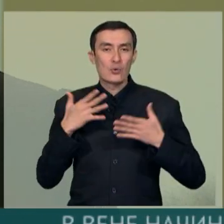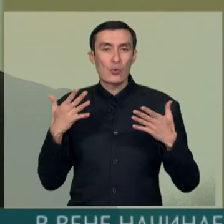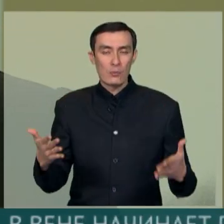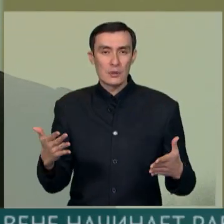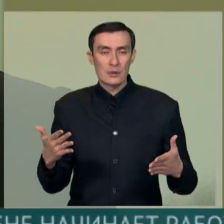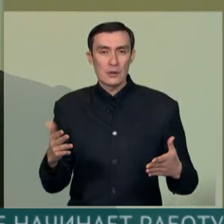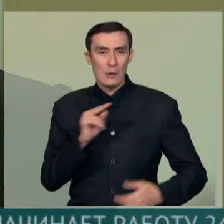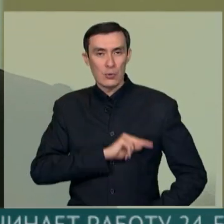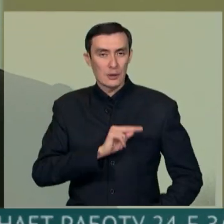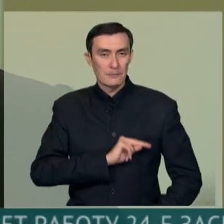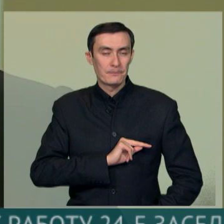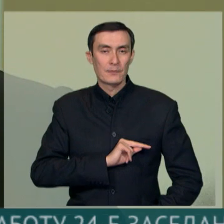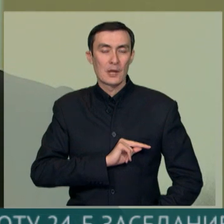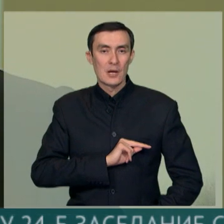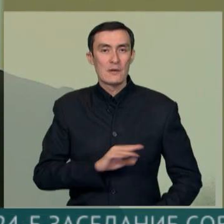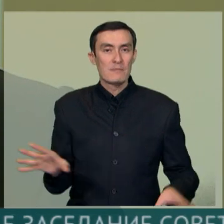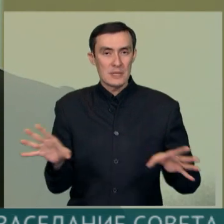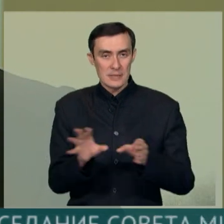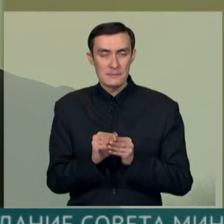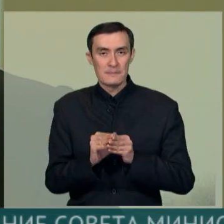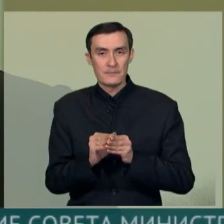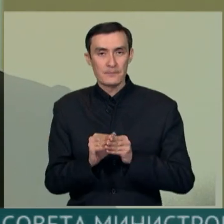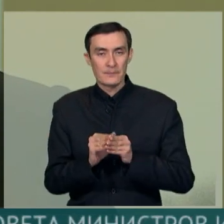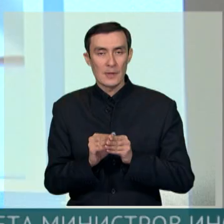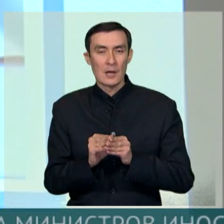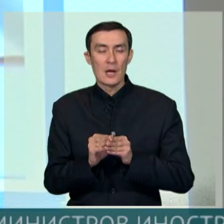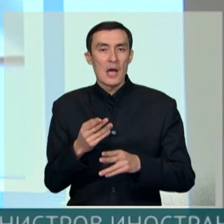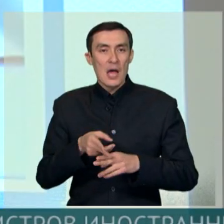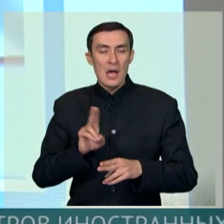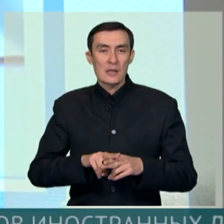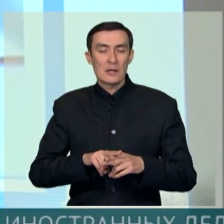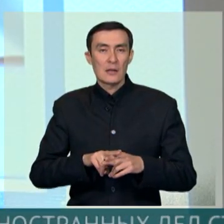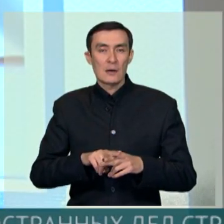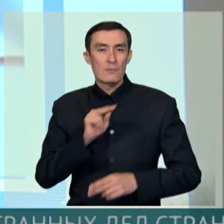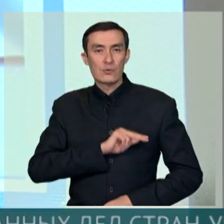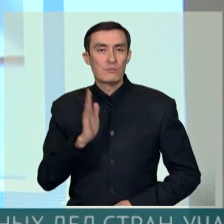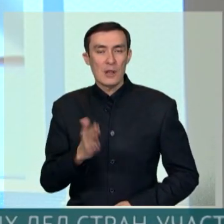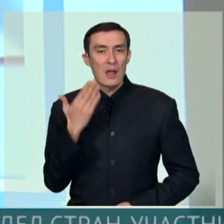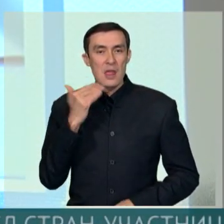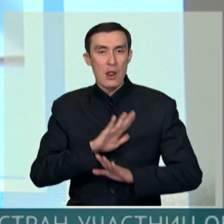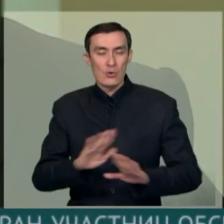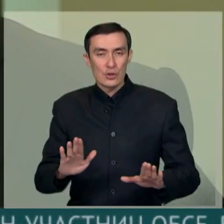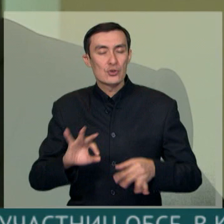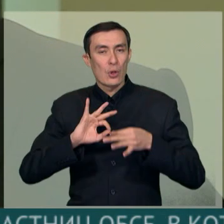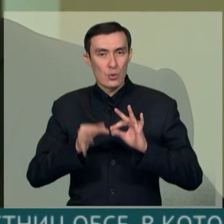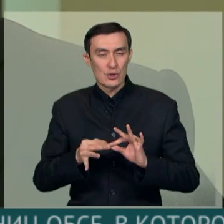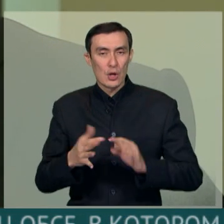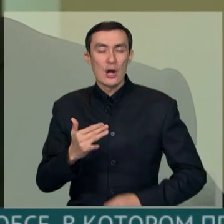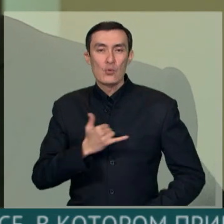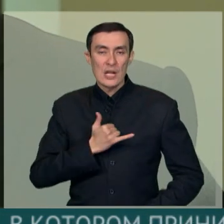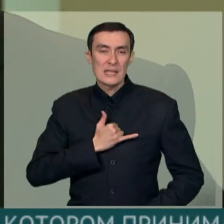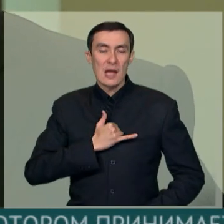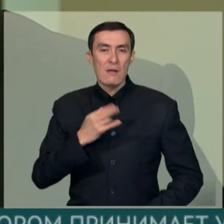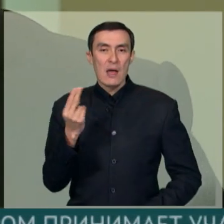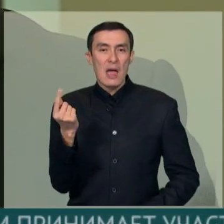огромный путь вместе. Путь нелегкий, сложный. У нас экономики как будто